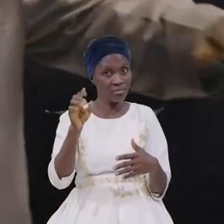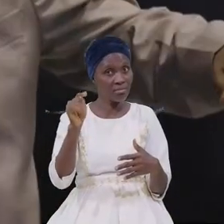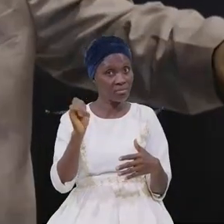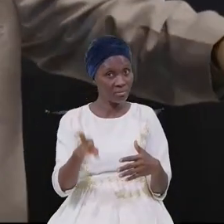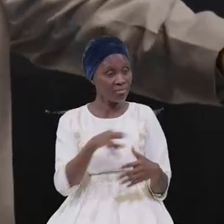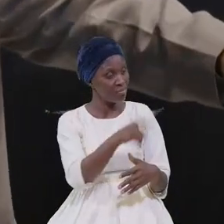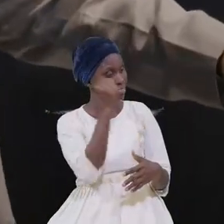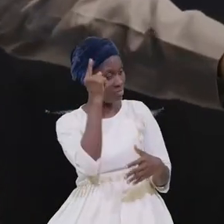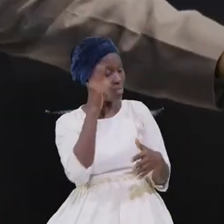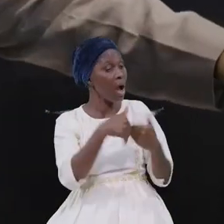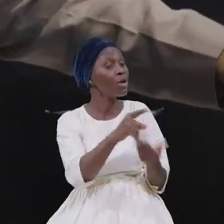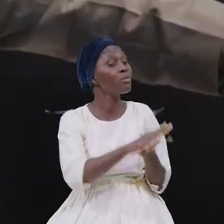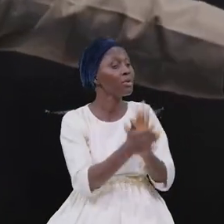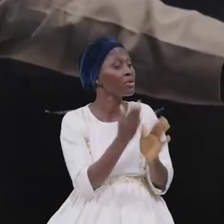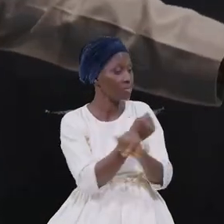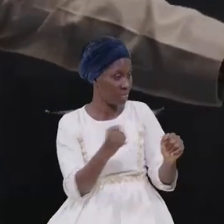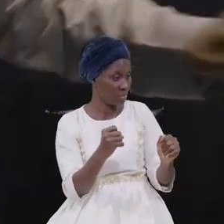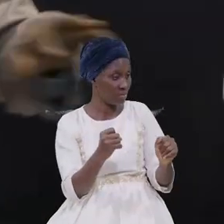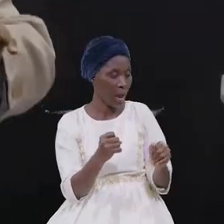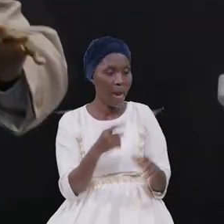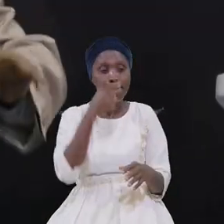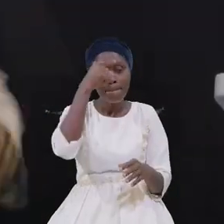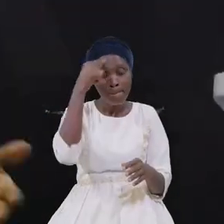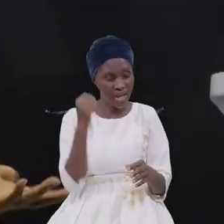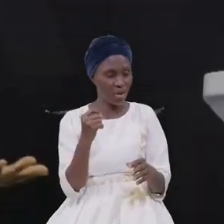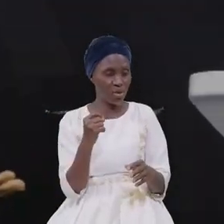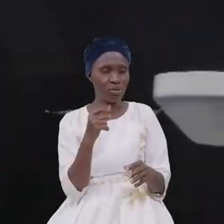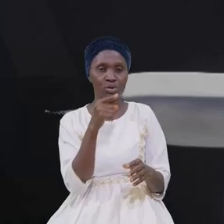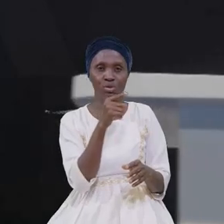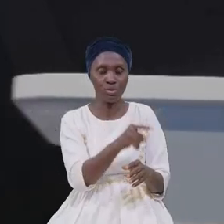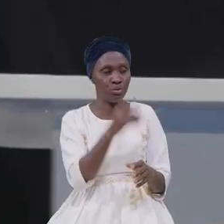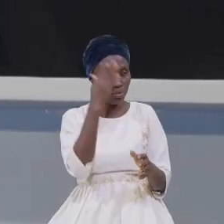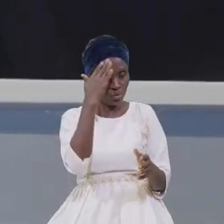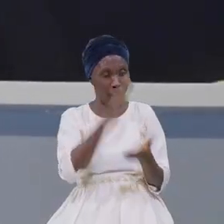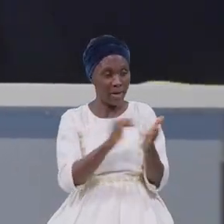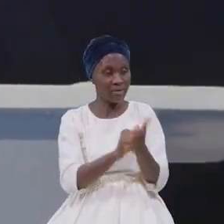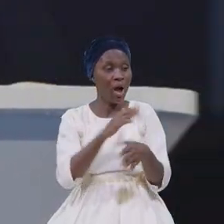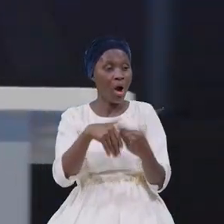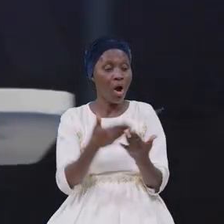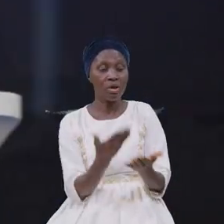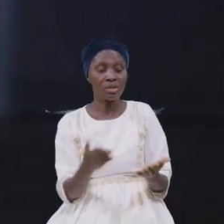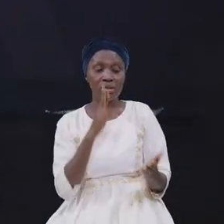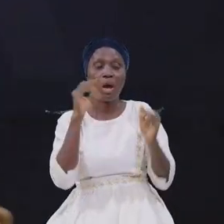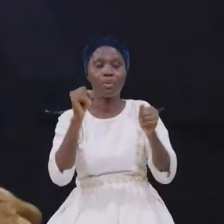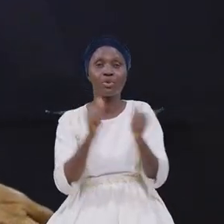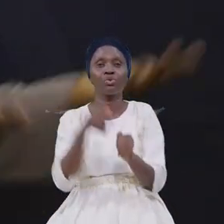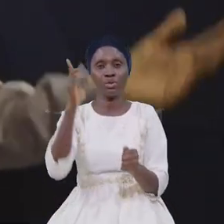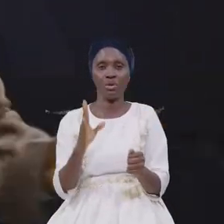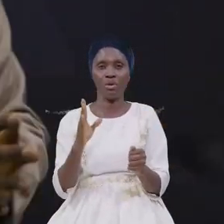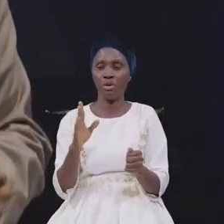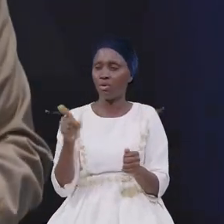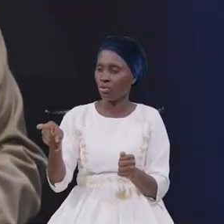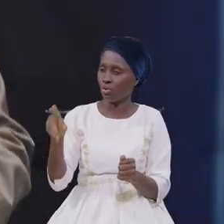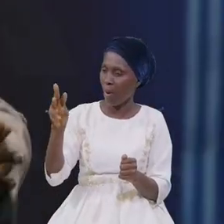étais sauvé. Parce que tout est possible à Dieu. Matthieu, tu comprends comment tu étais sauvé et